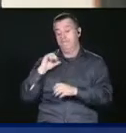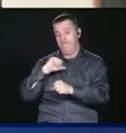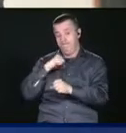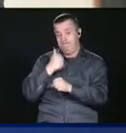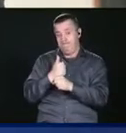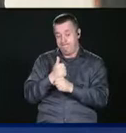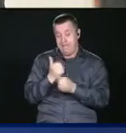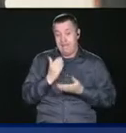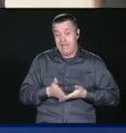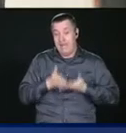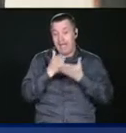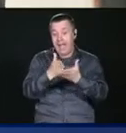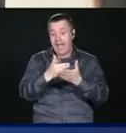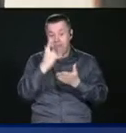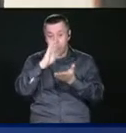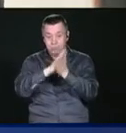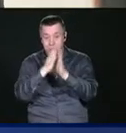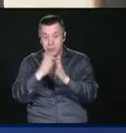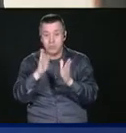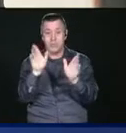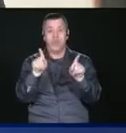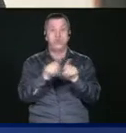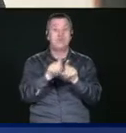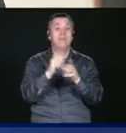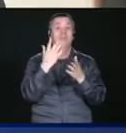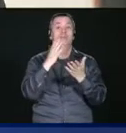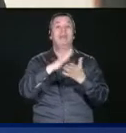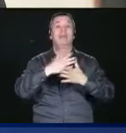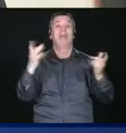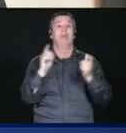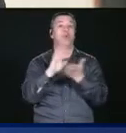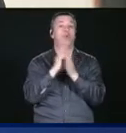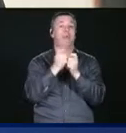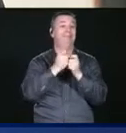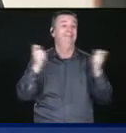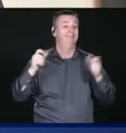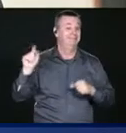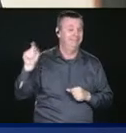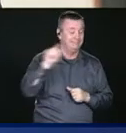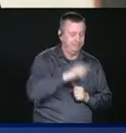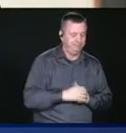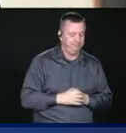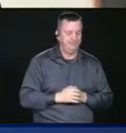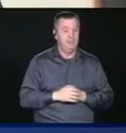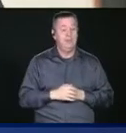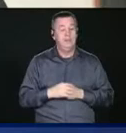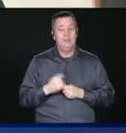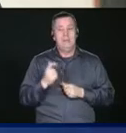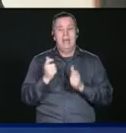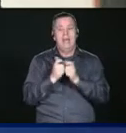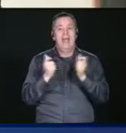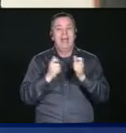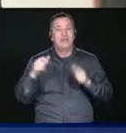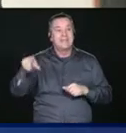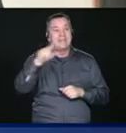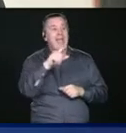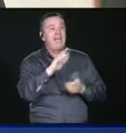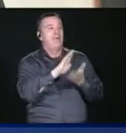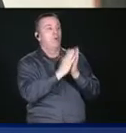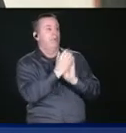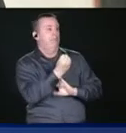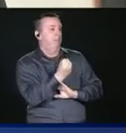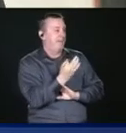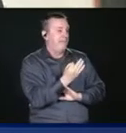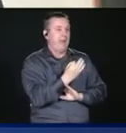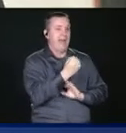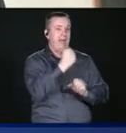pour des secteurs et des grandes entreprises. C'est ce que nous faisons avec Industrie Canada, qui travaille très près avec certains secteurs.